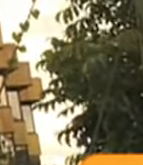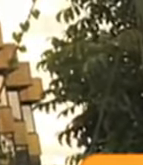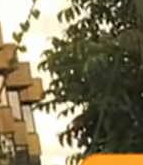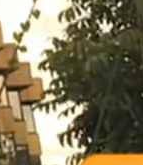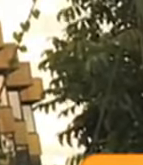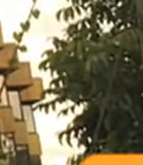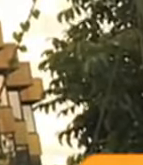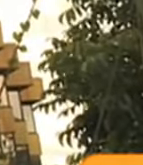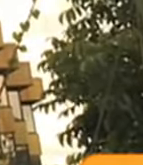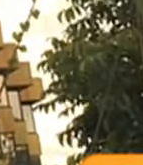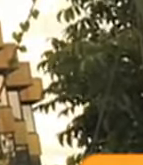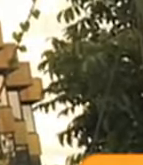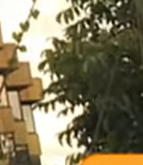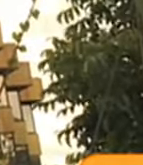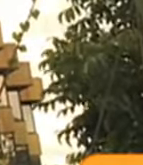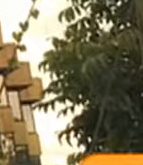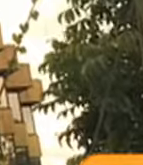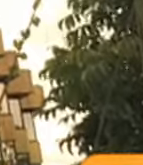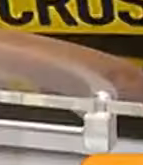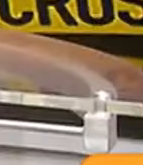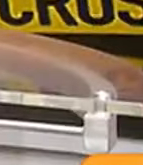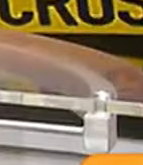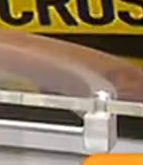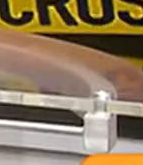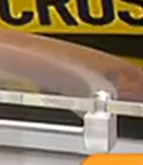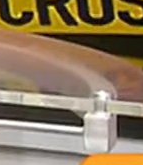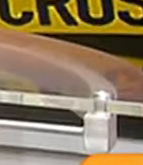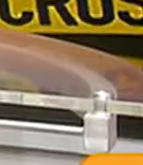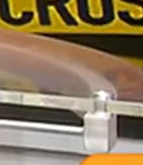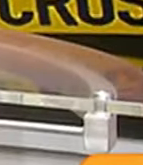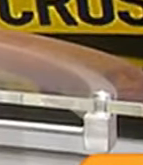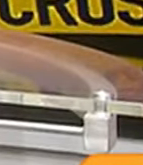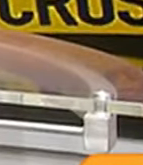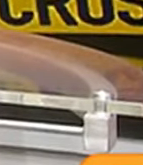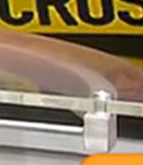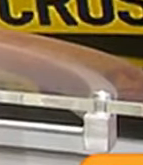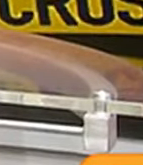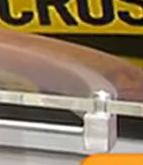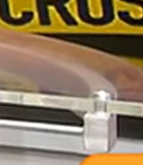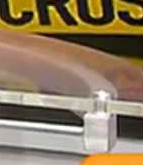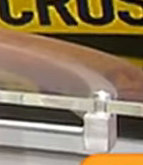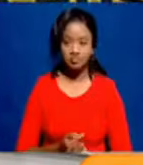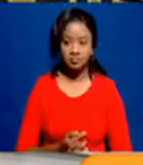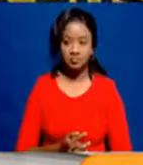runinga ya Citizen, Nairobi. Na mtazamaji,